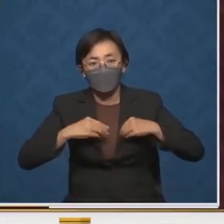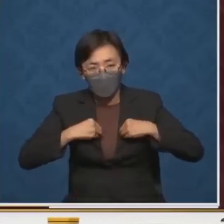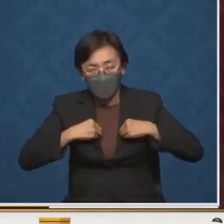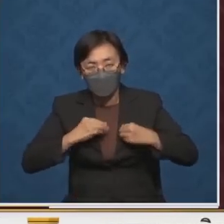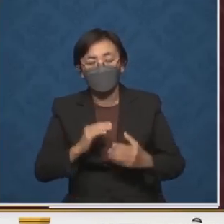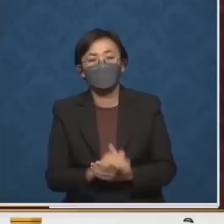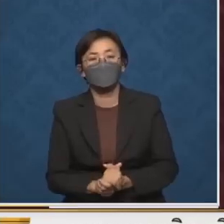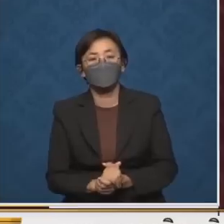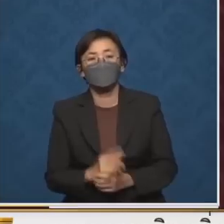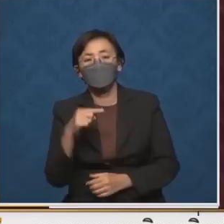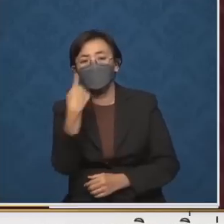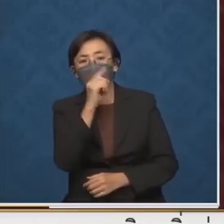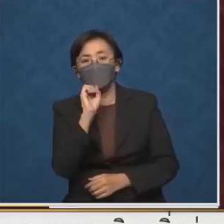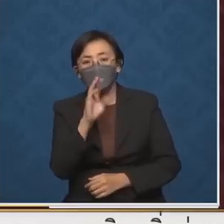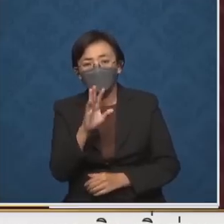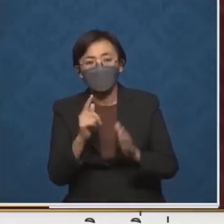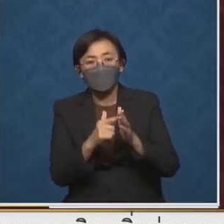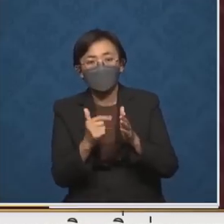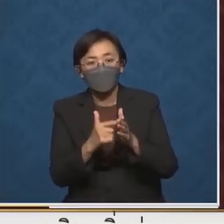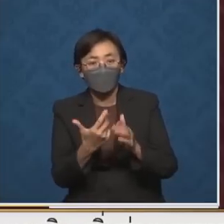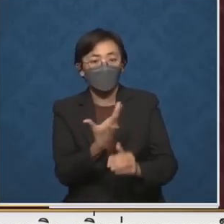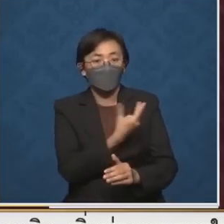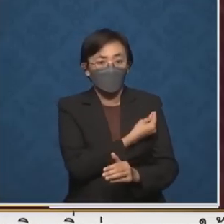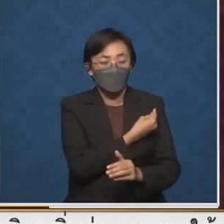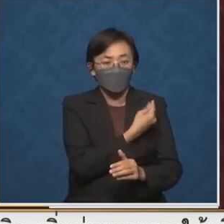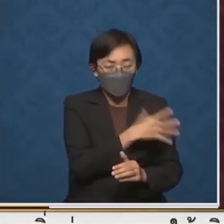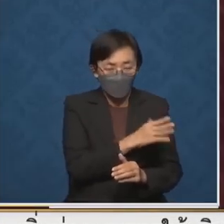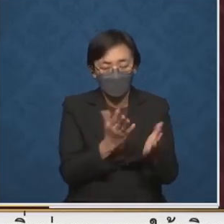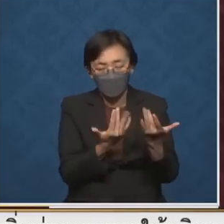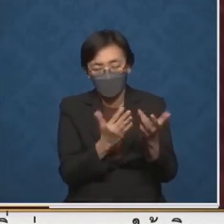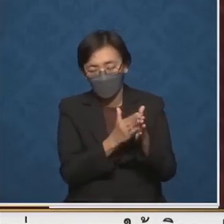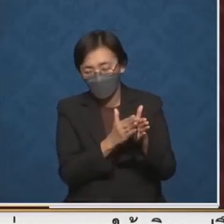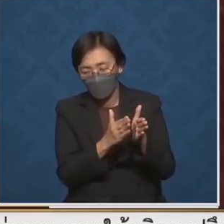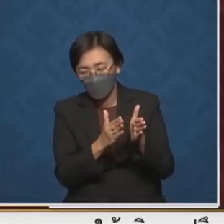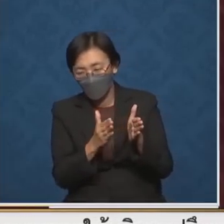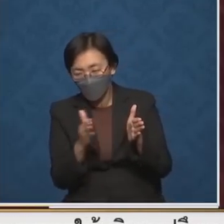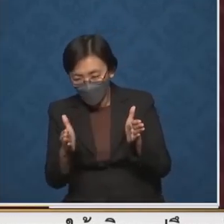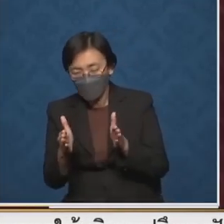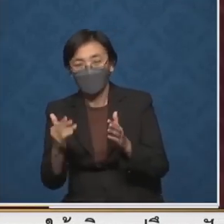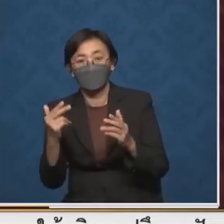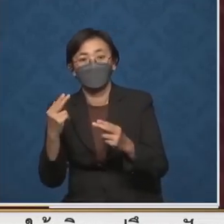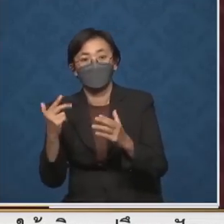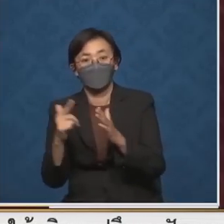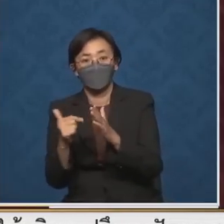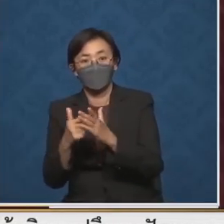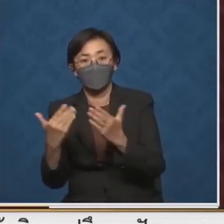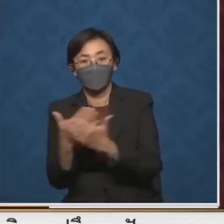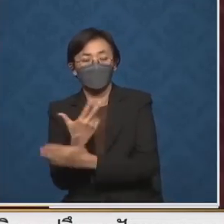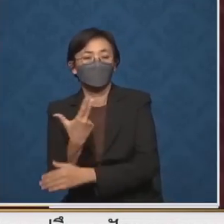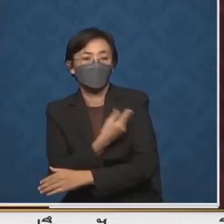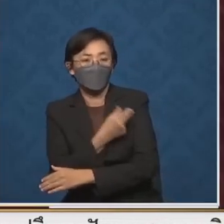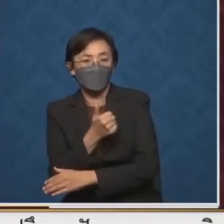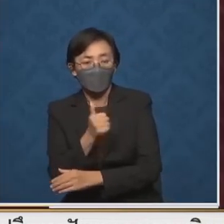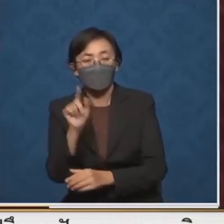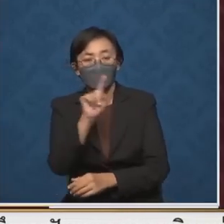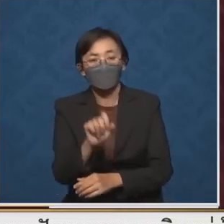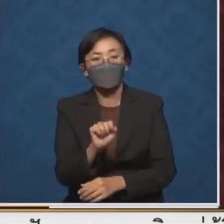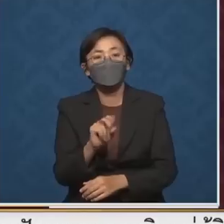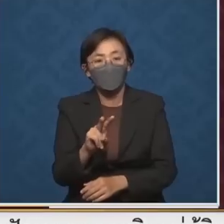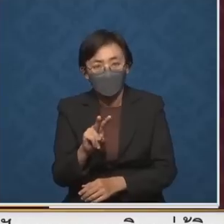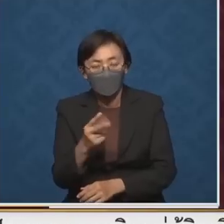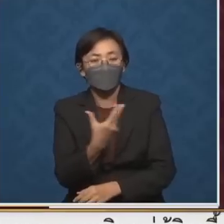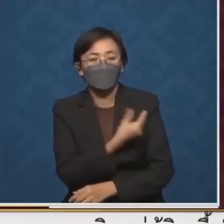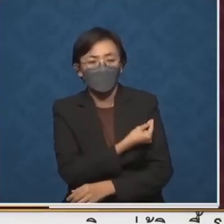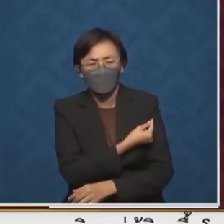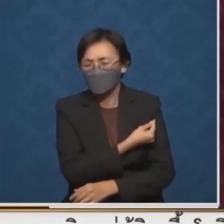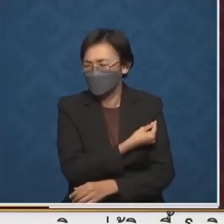หมอท่ไรที่มาบอกให้ฉีดวัซีนคว้ายproductionมันคิดได้หลายประเด็นหนึ่ คุณสั่งได้เฉพาะ Sinovacแล